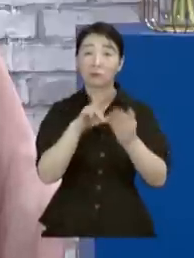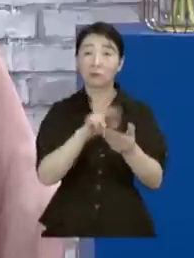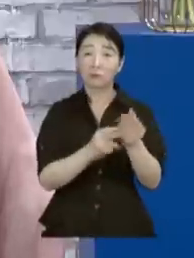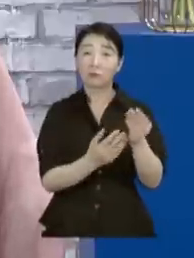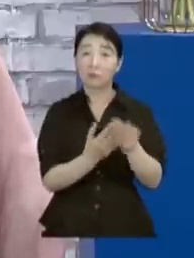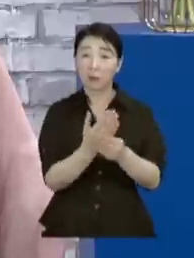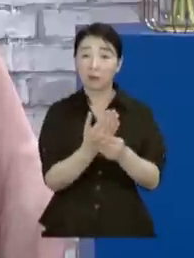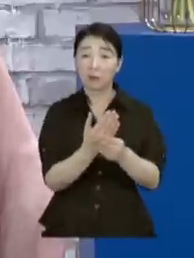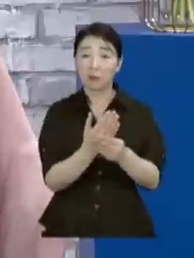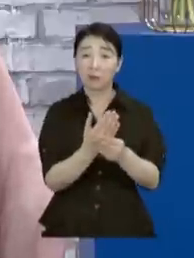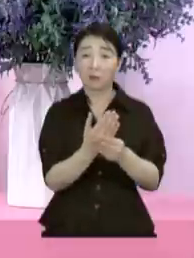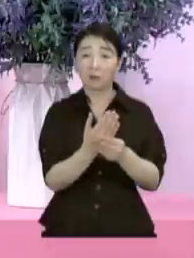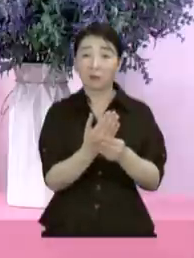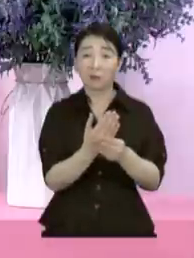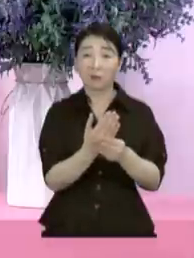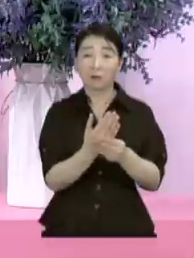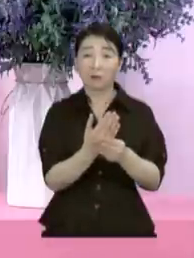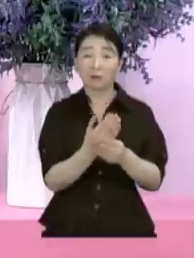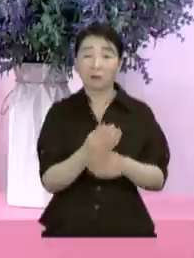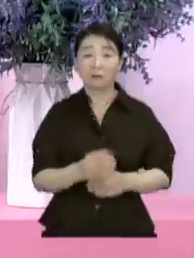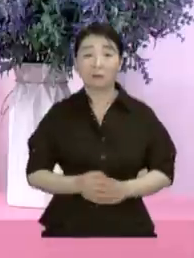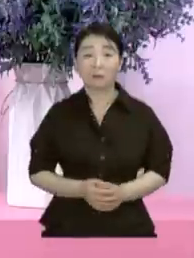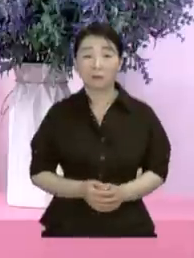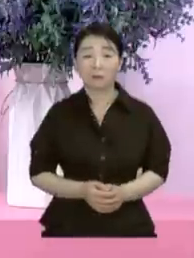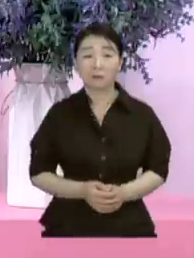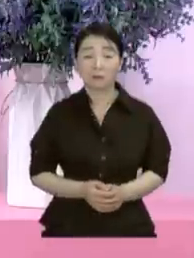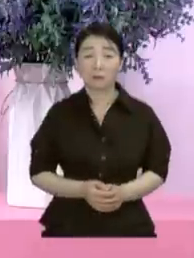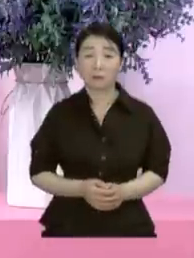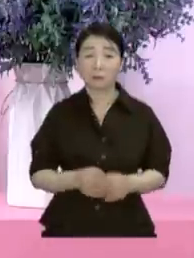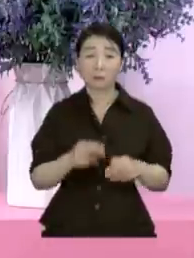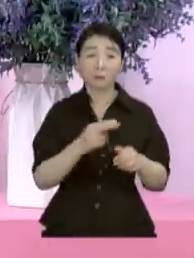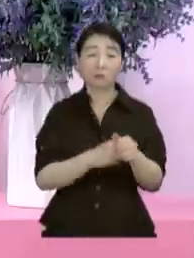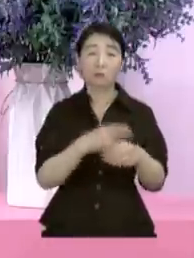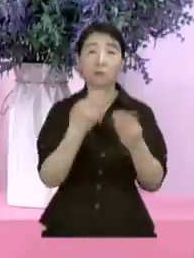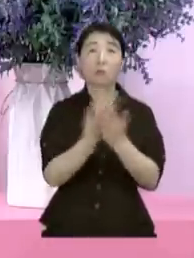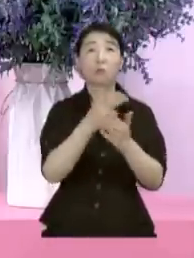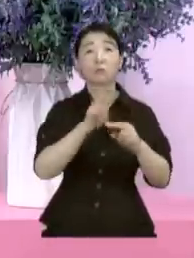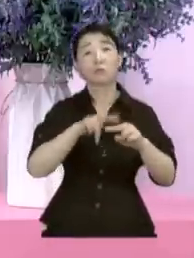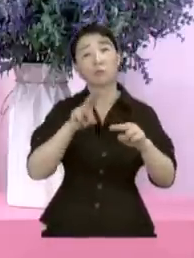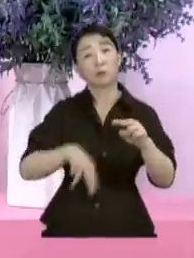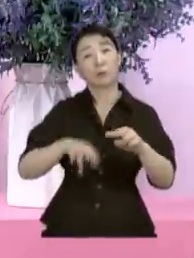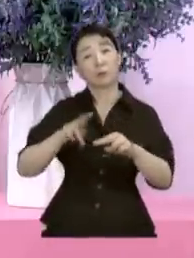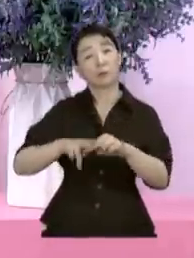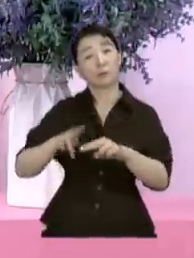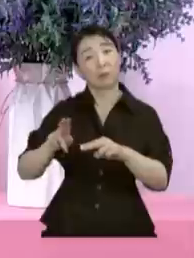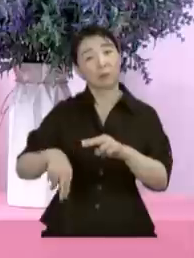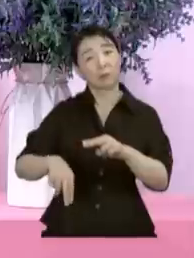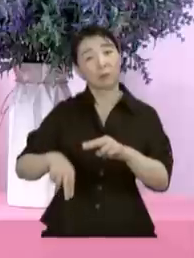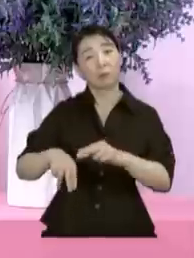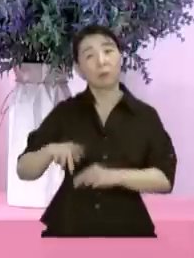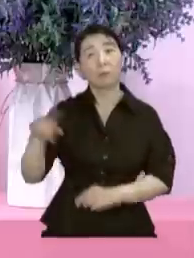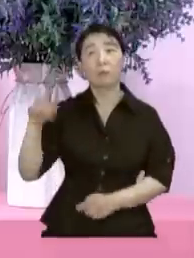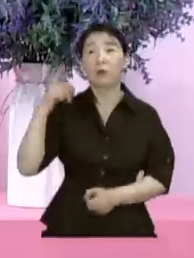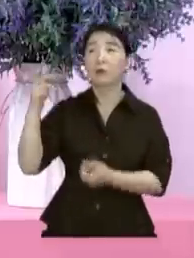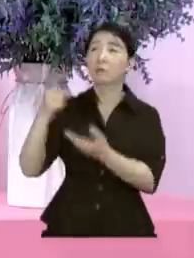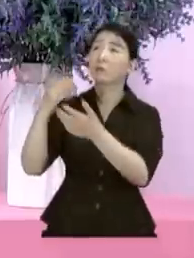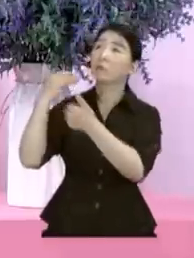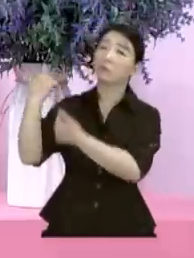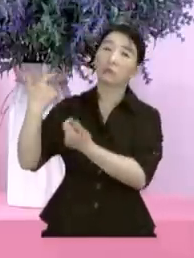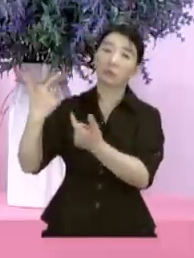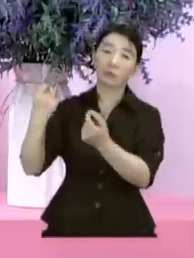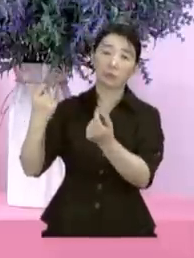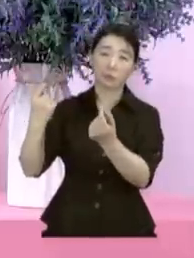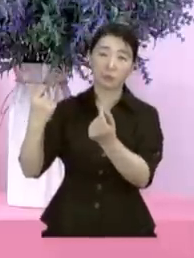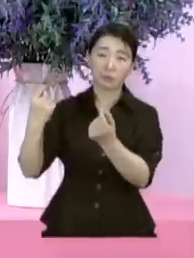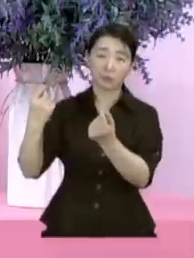문제가 드러나고 뭔가 이렇게 또 교사들이 다 나오게 되는 거예요. 그래서 이거 뭔가 하나님 날